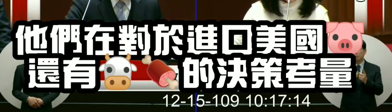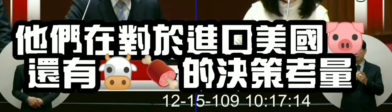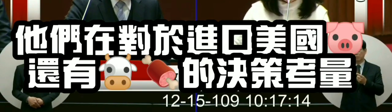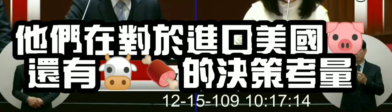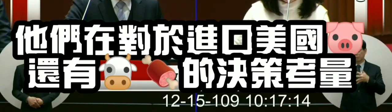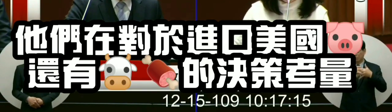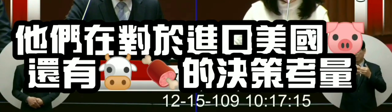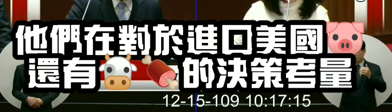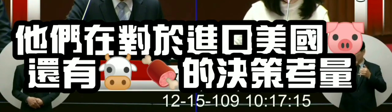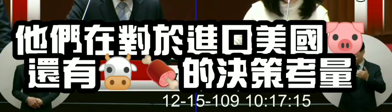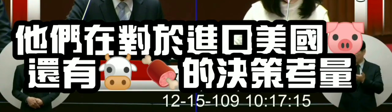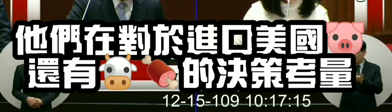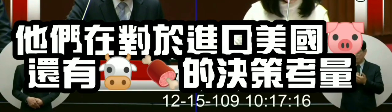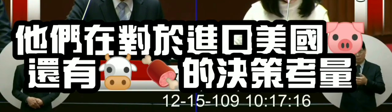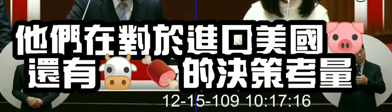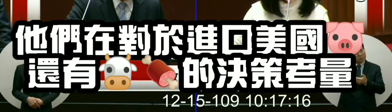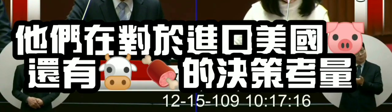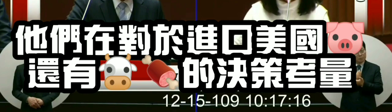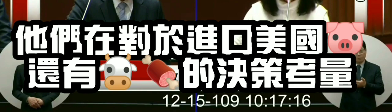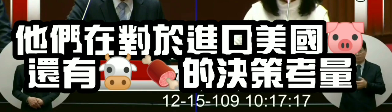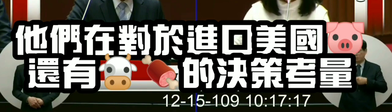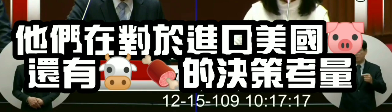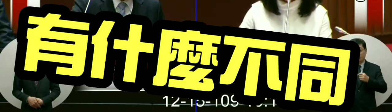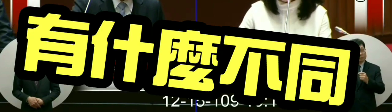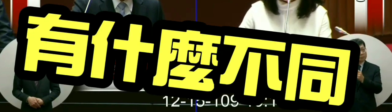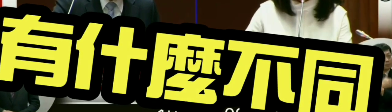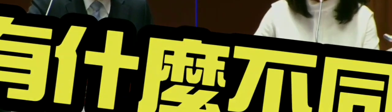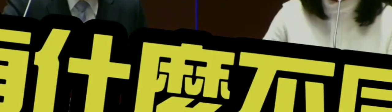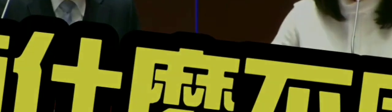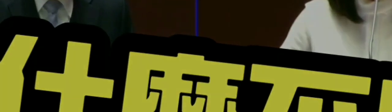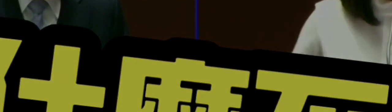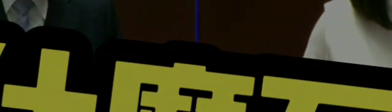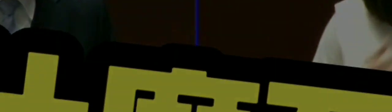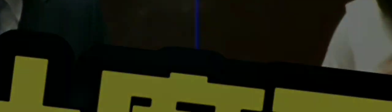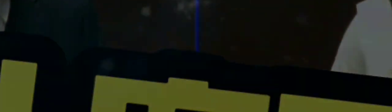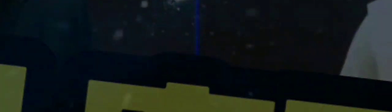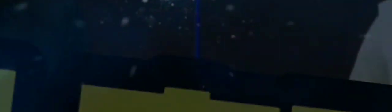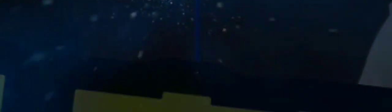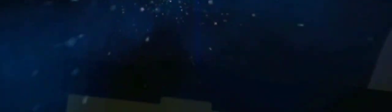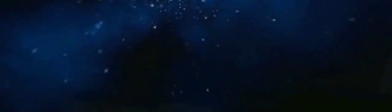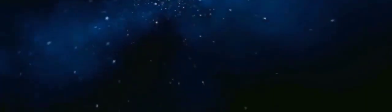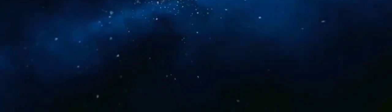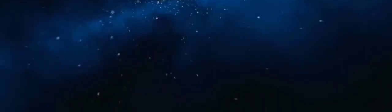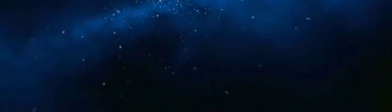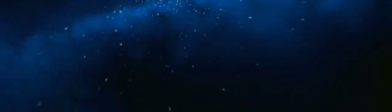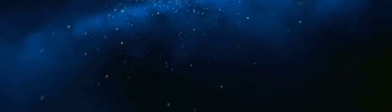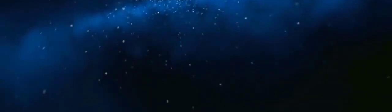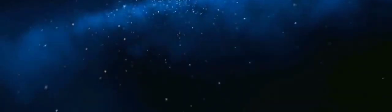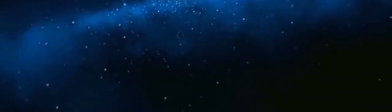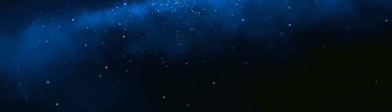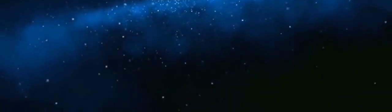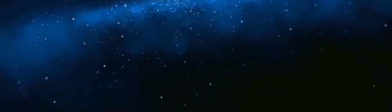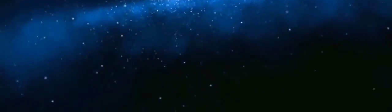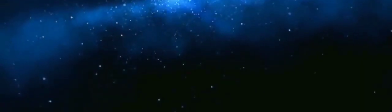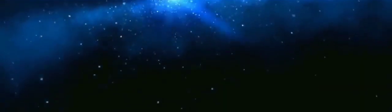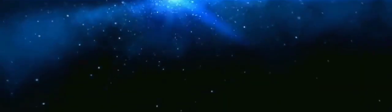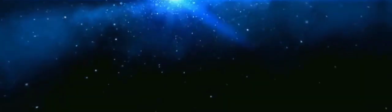进口美国猪还有牛肉的决策考量的时候有什么不同？ 贫穷心都不能